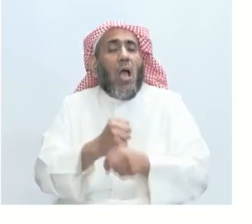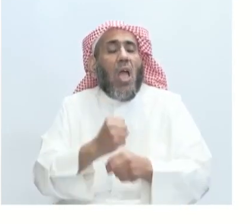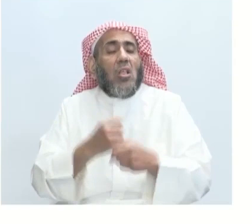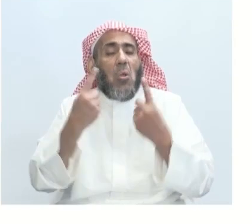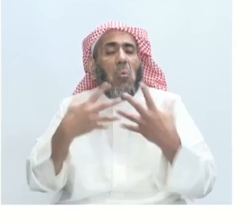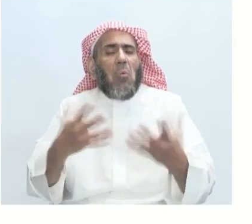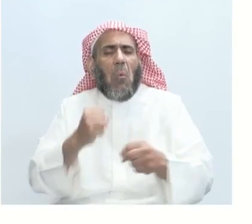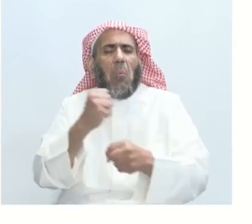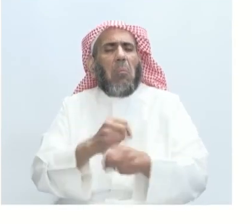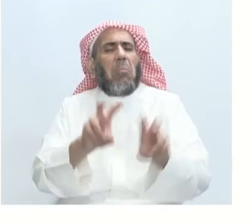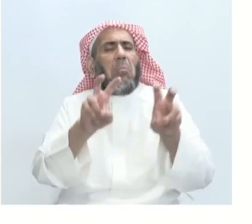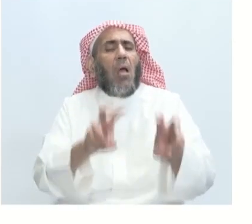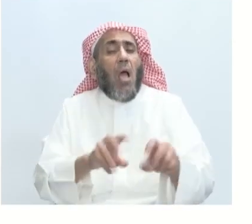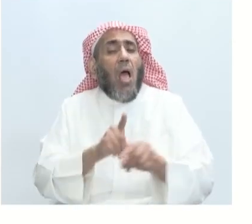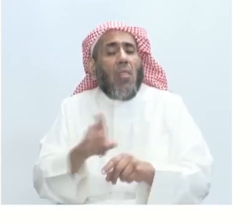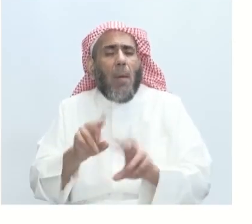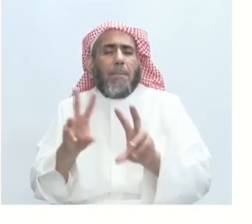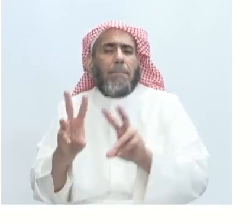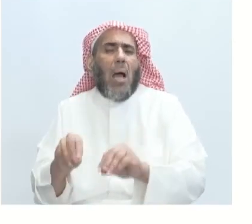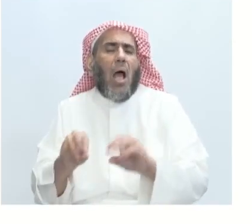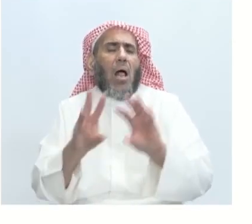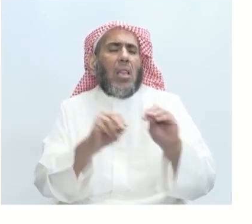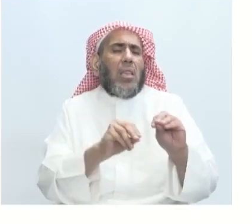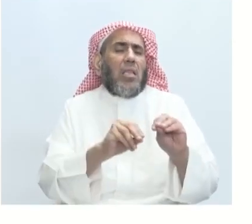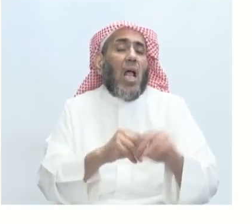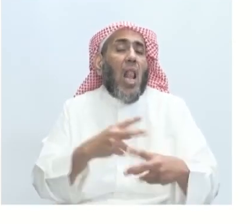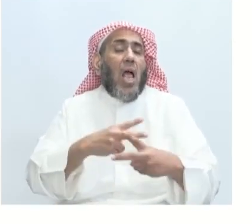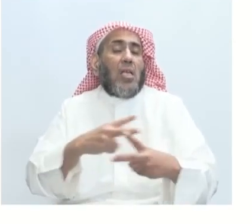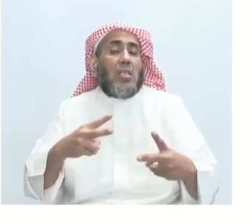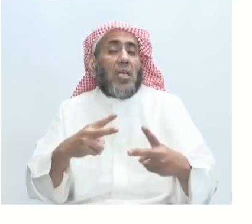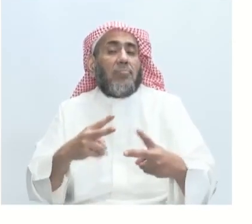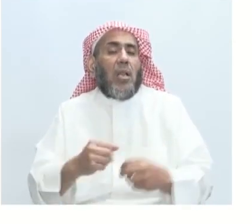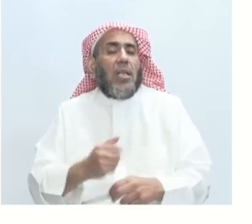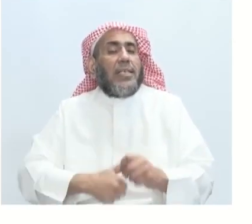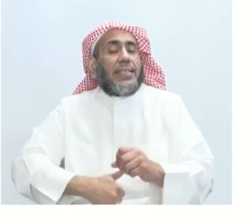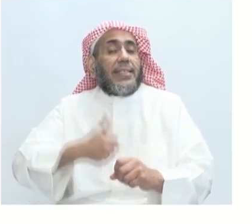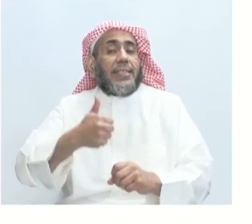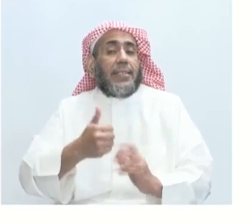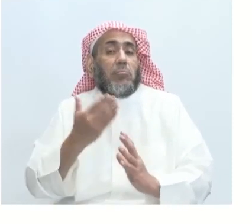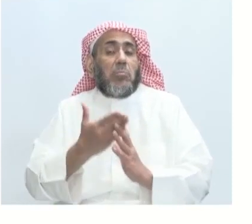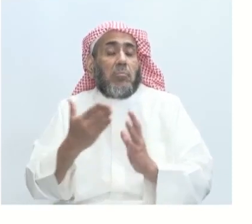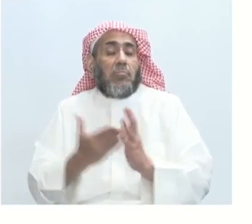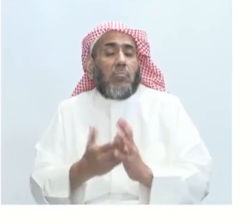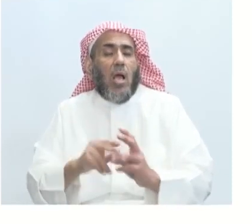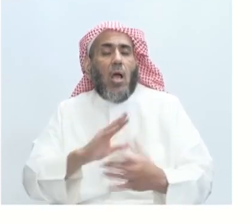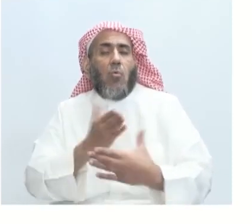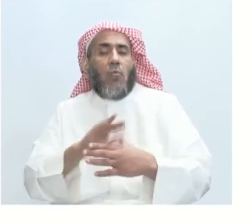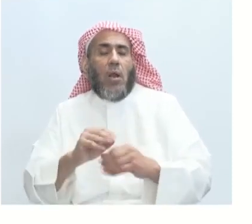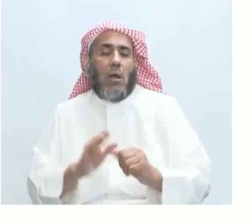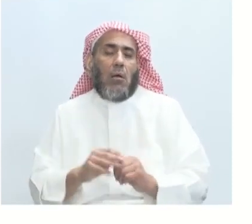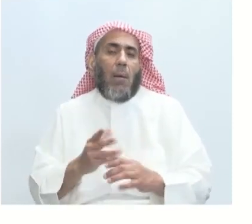الوظيفيه هذه هي بعض او بعض الاشياء التي نستطيع من خلالها ان نفرق